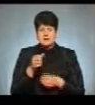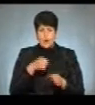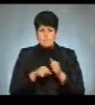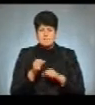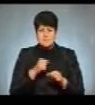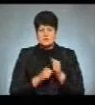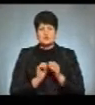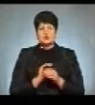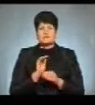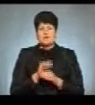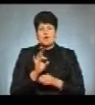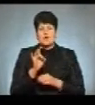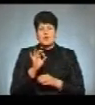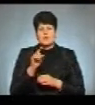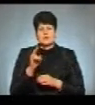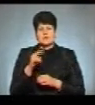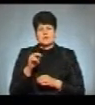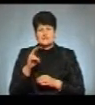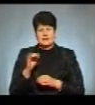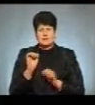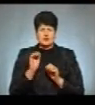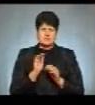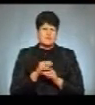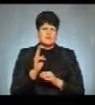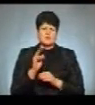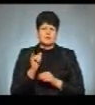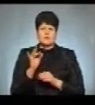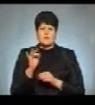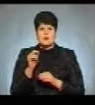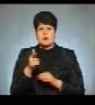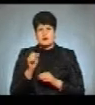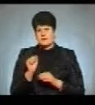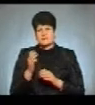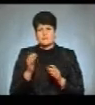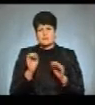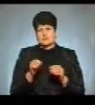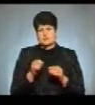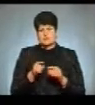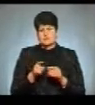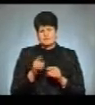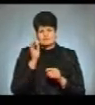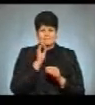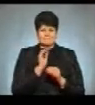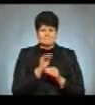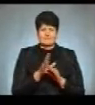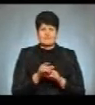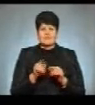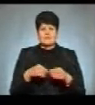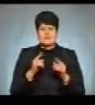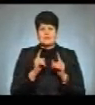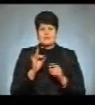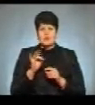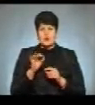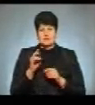обмішуємо, досипаємо родзинки. Також можна давати курагу, можна ще якісь прянощі додавати. Ну, в даному випадку ми давали тільки